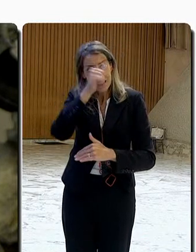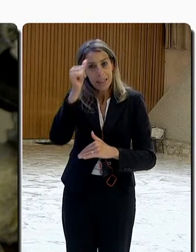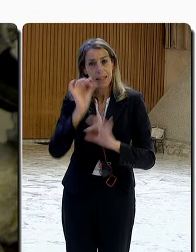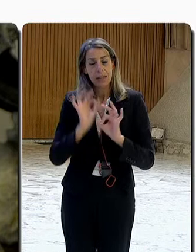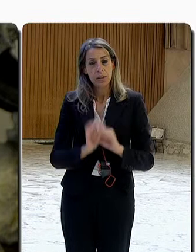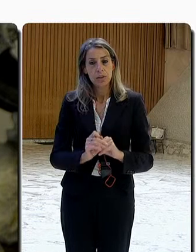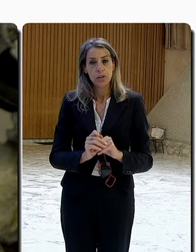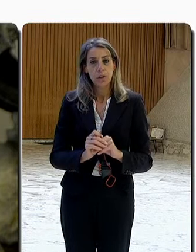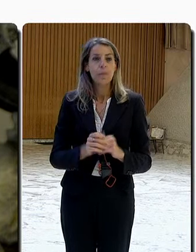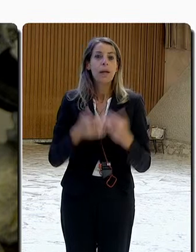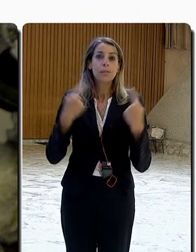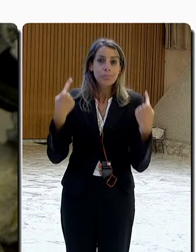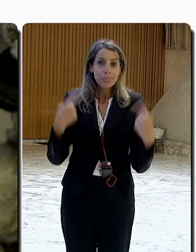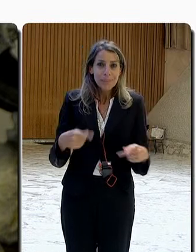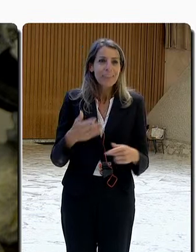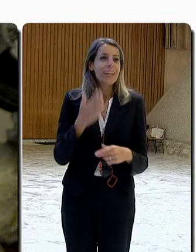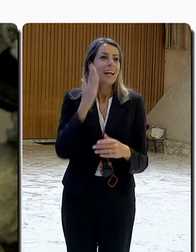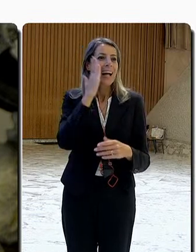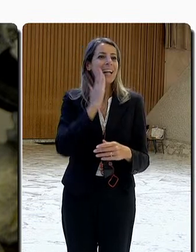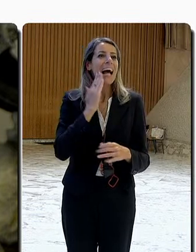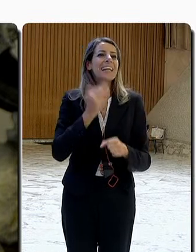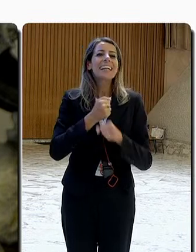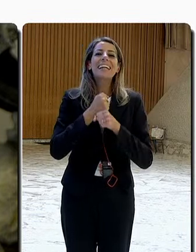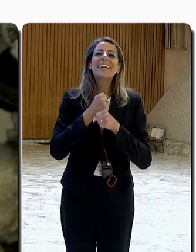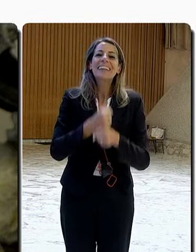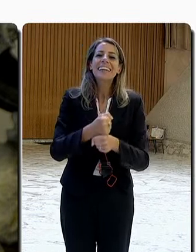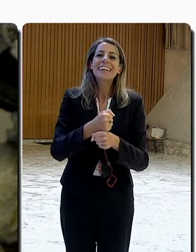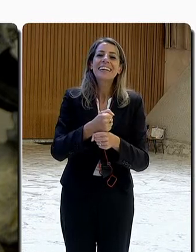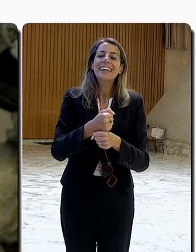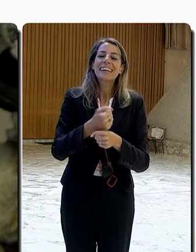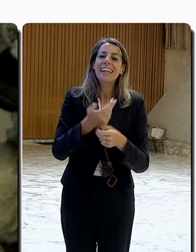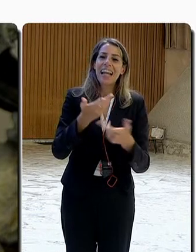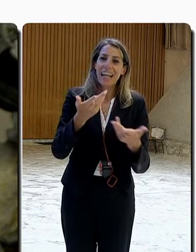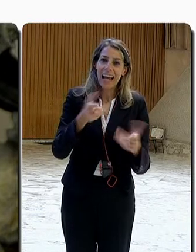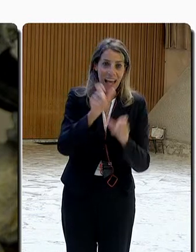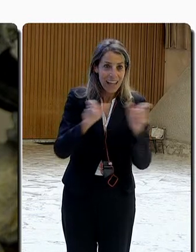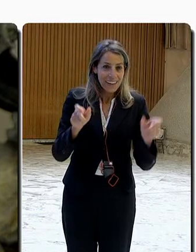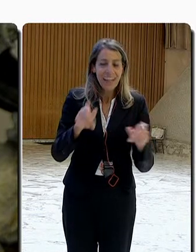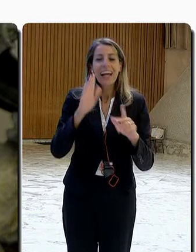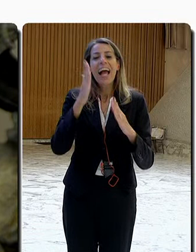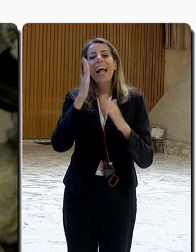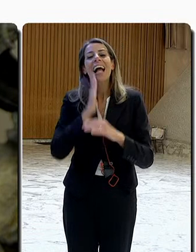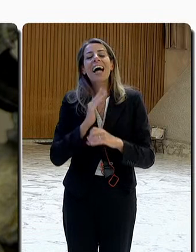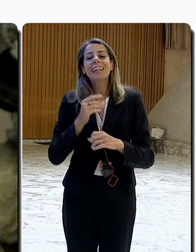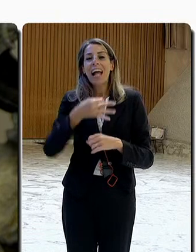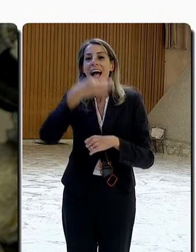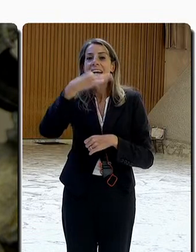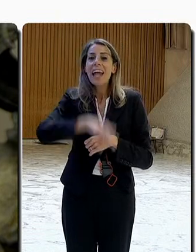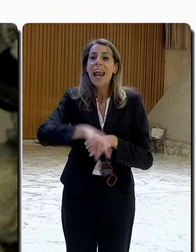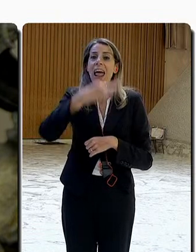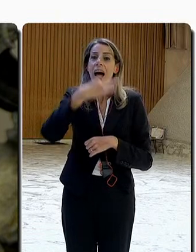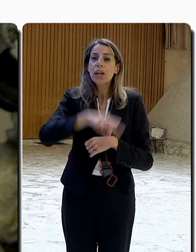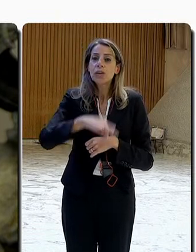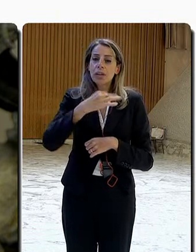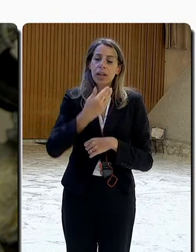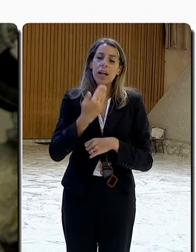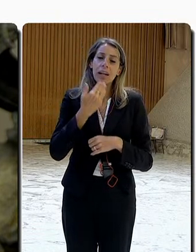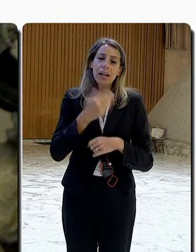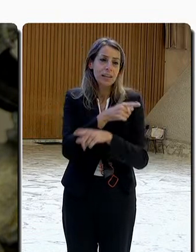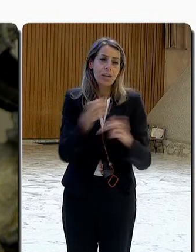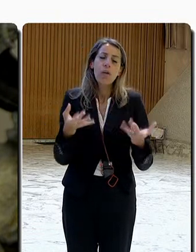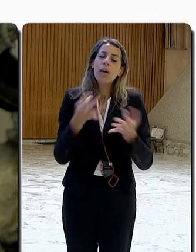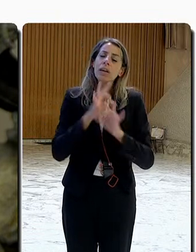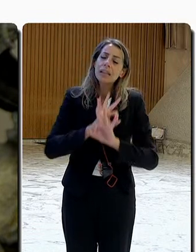Perciò, cari delegati e cari relatori, grazie per la vostra